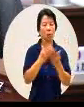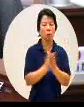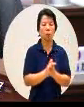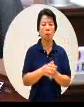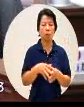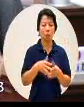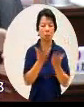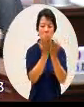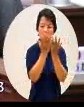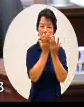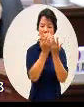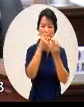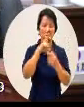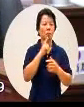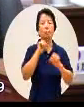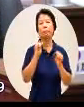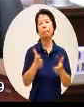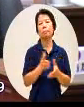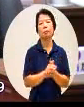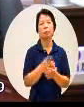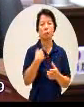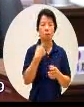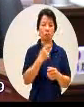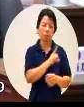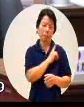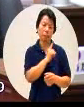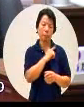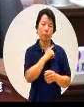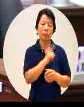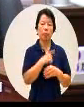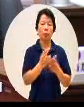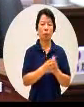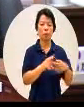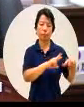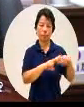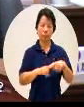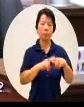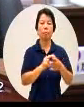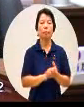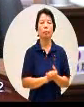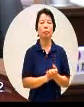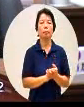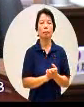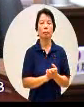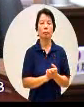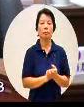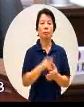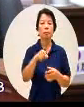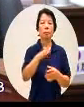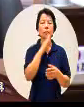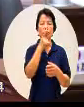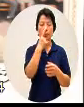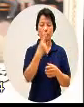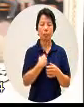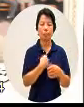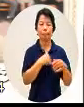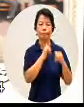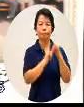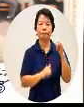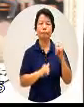統我沒有我做一個個人簡單的自我介紹來下一頁這是我的簡歷啦